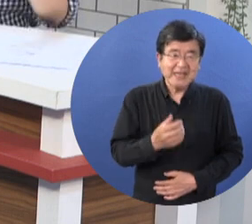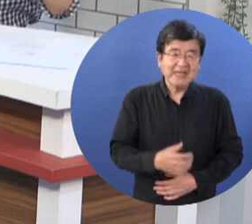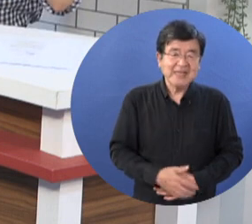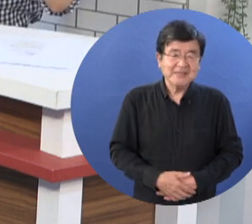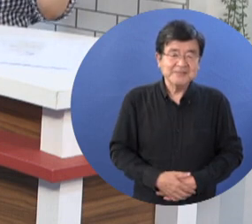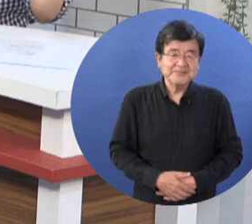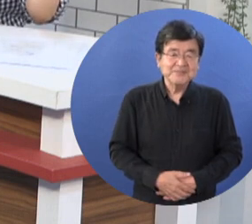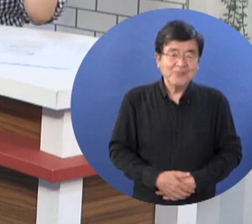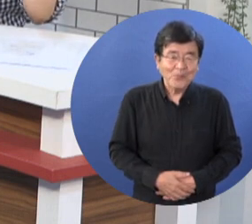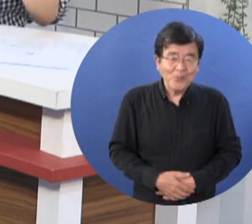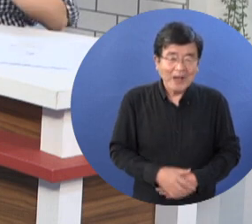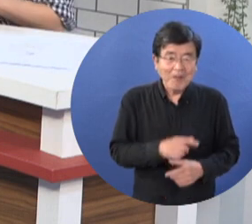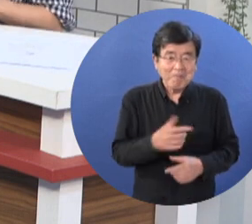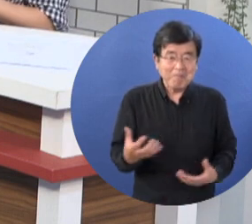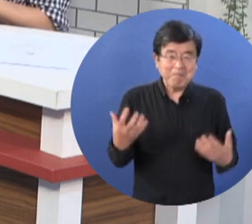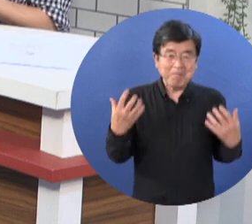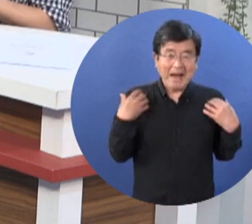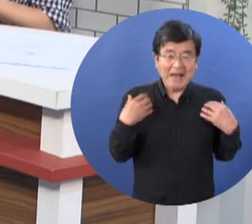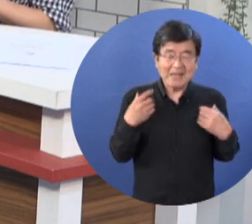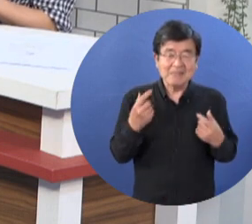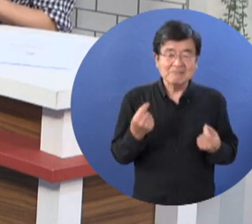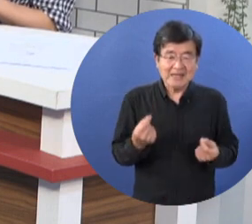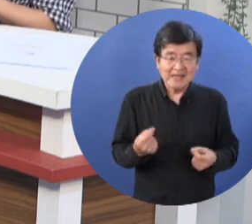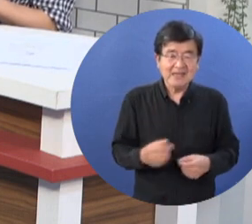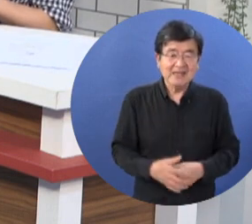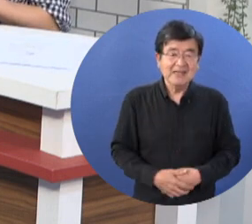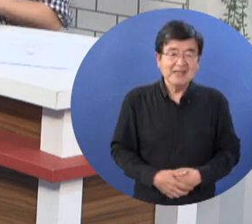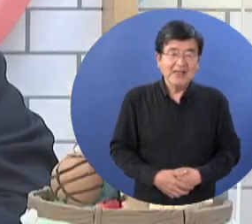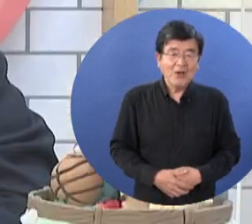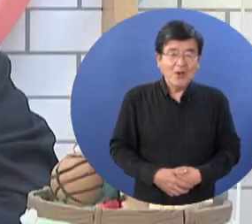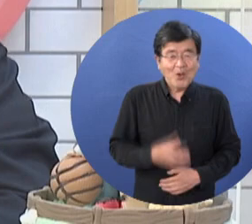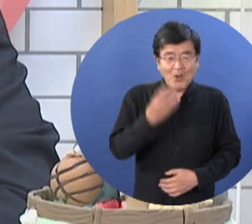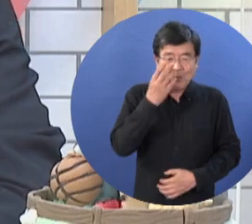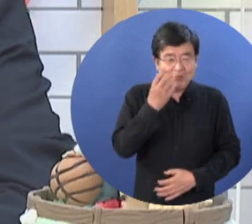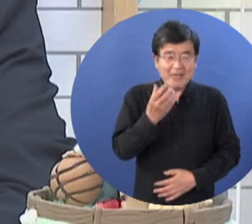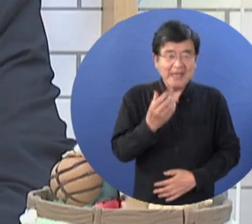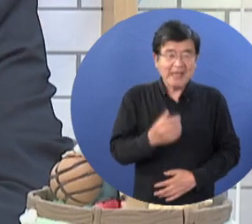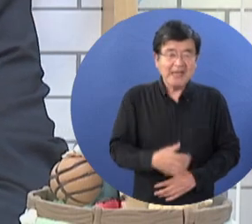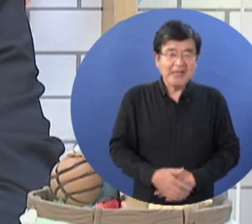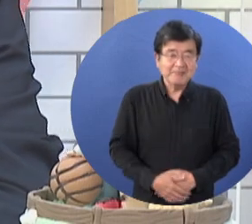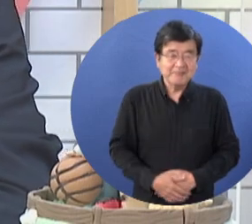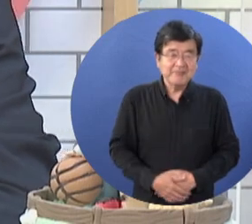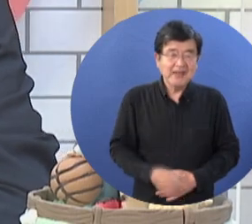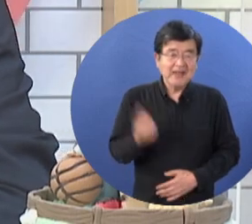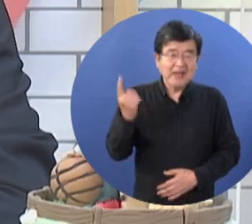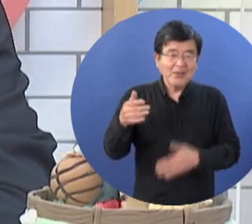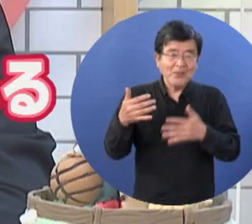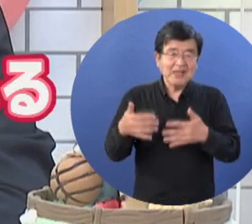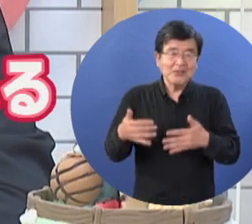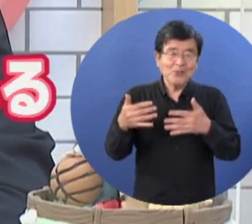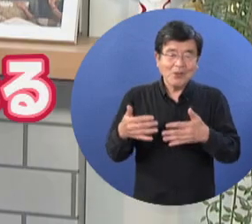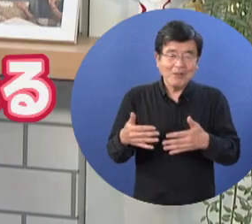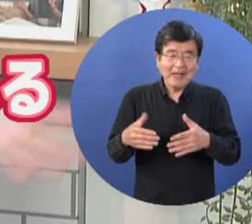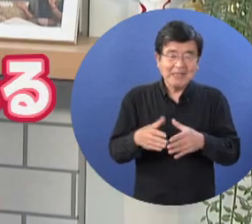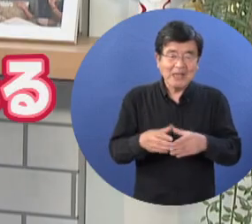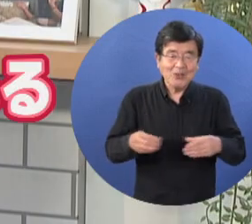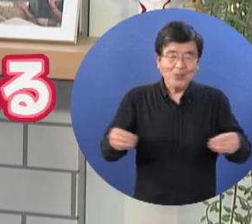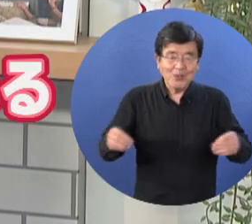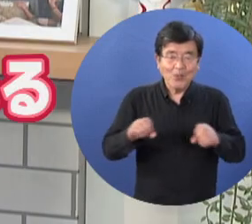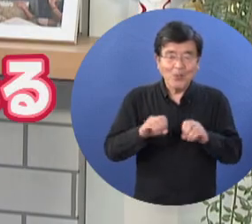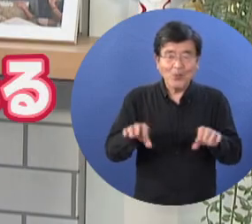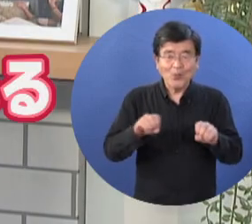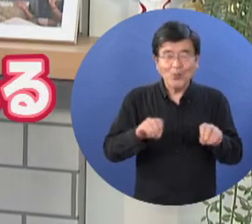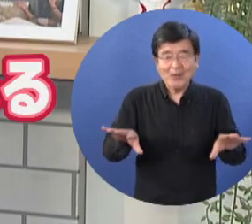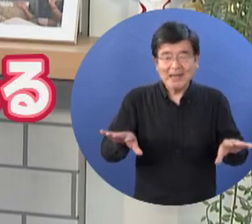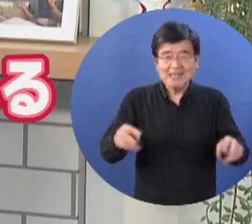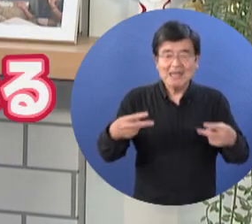ー。 そんな大役をされていたそうなんですよ。 そうですか。 で、あの映像とかは